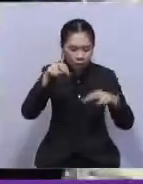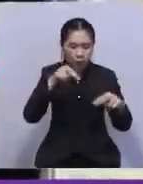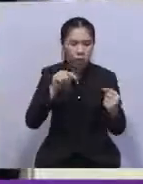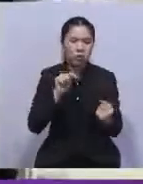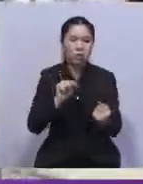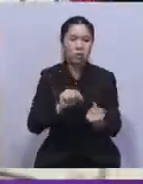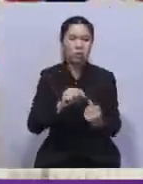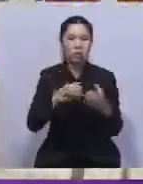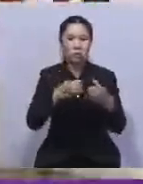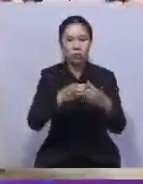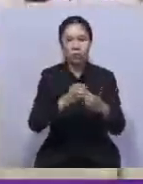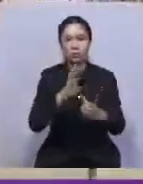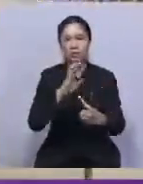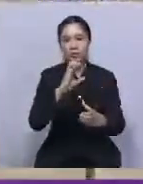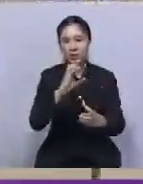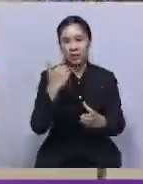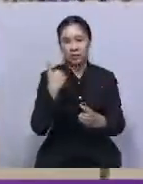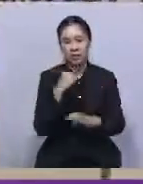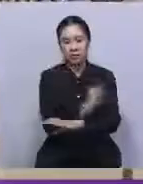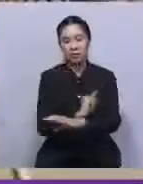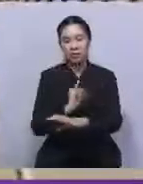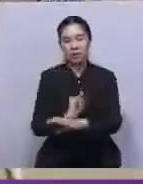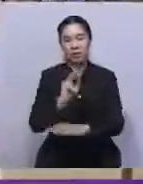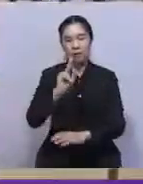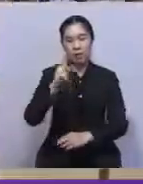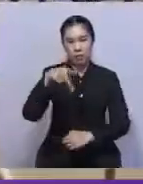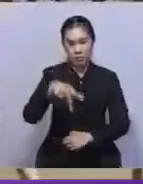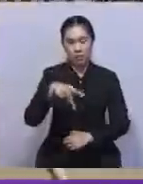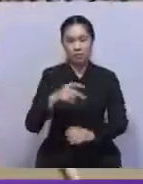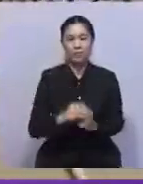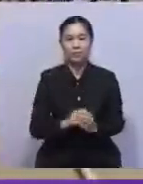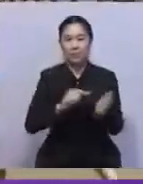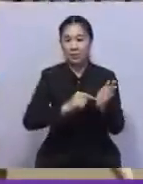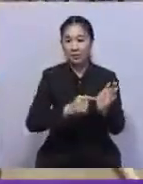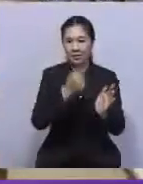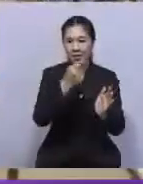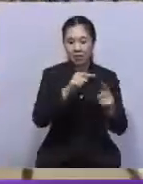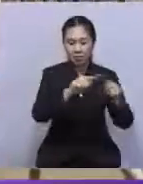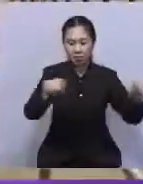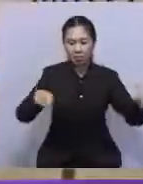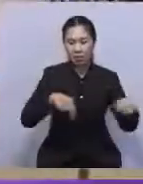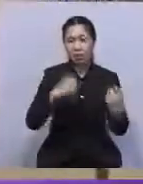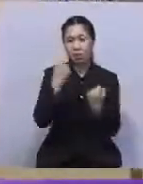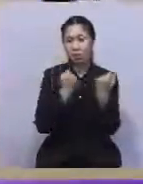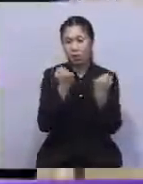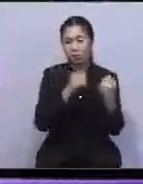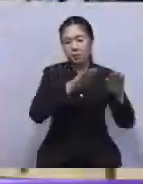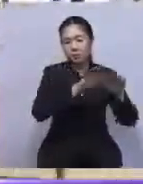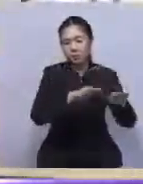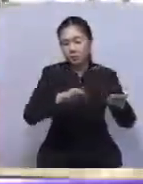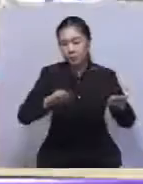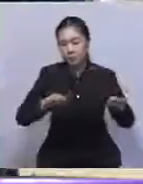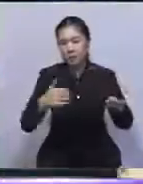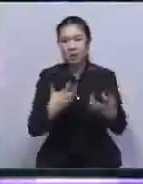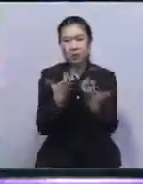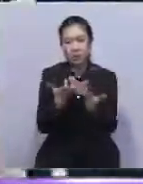กายโซน C บนเนื้อที่ 2,000 ไร่โดยพื้นที่แรกค่ะเป็นพื้นที่ลานจอดรถนะคะเป็นพื้นที่เก็บอุปกร